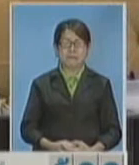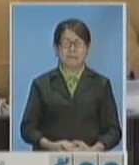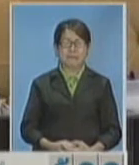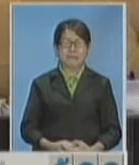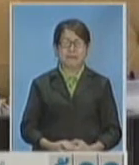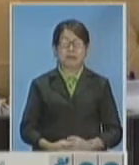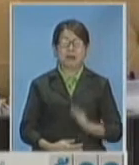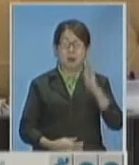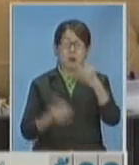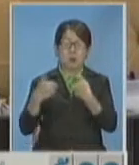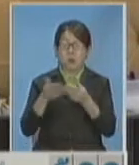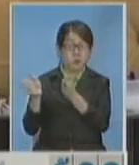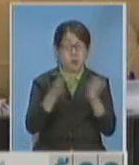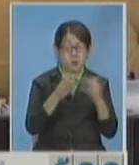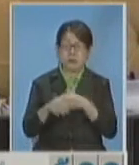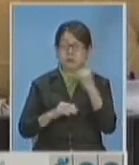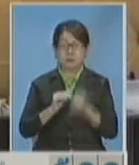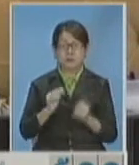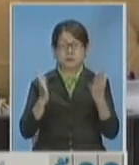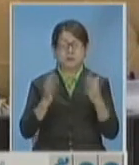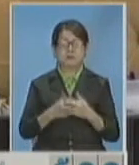ครับถ้าพาดพิงอย่างนี้มันไม่จบครับเอาอย่างนี้ครับผมวินิจฉัยนะครับ